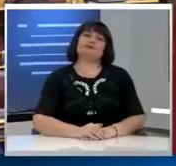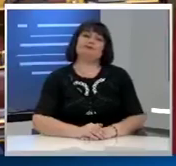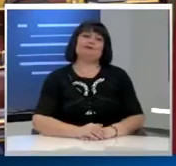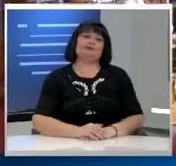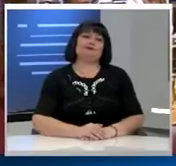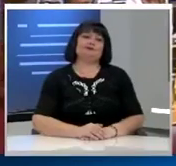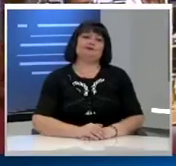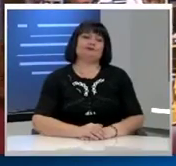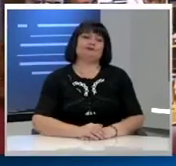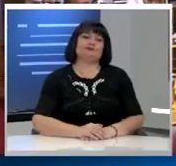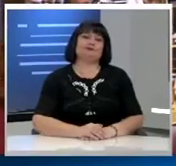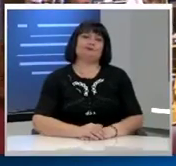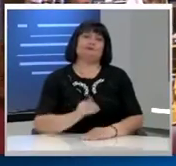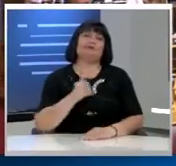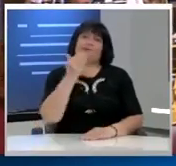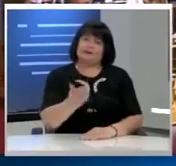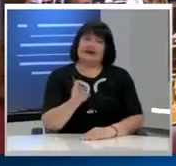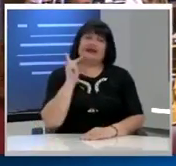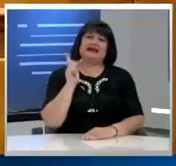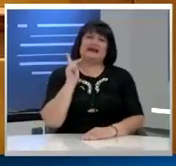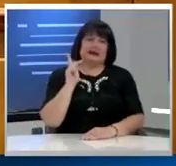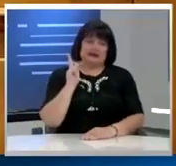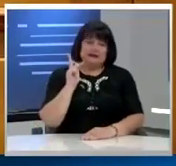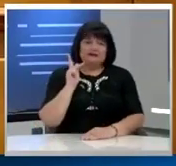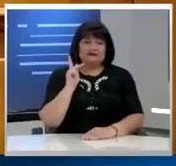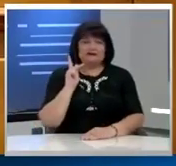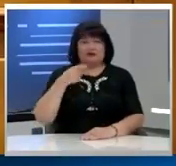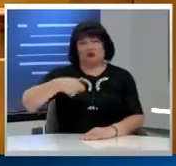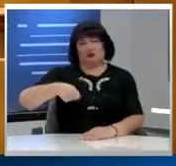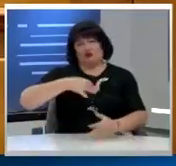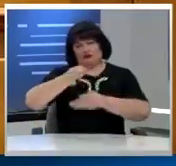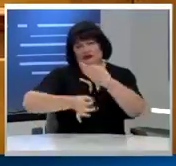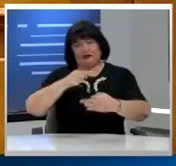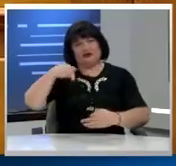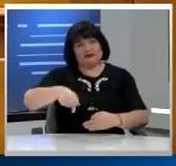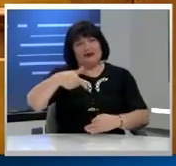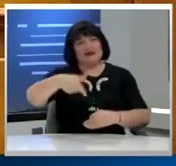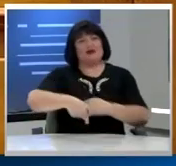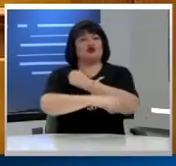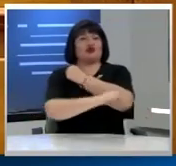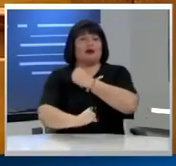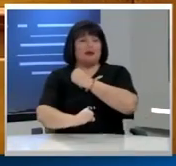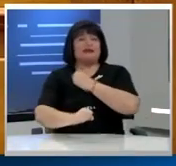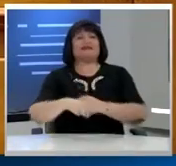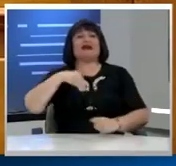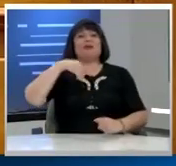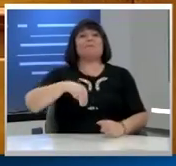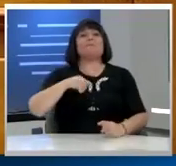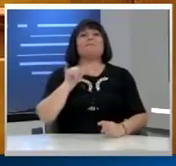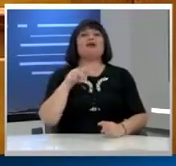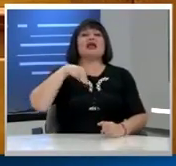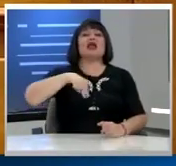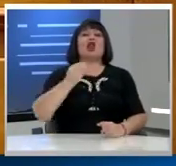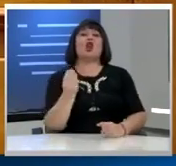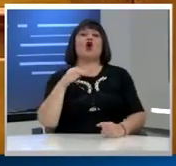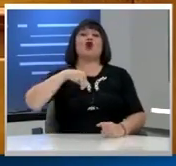Αλλά πέραν του κυρίου Κυριτσάκη και ο σημερινός Γενικός Γραμματέας της Βουλής, κ. Μιλωνάκης,